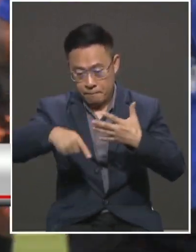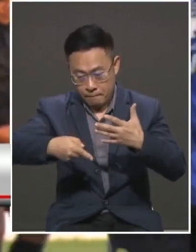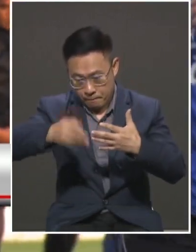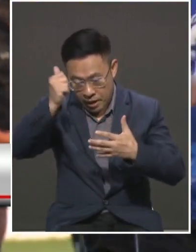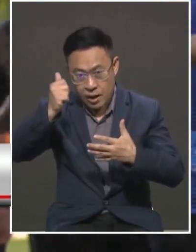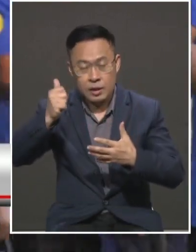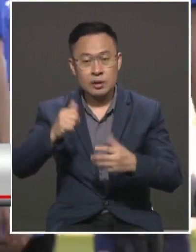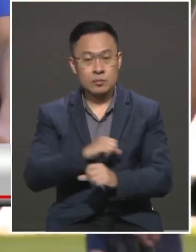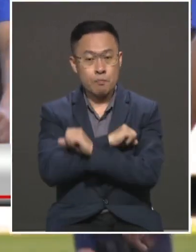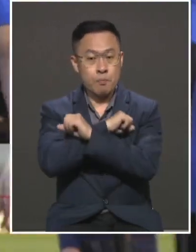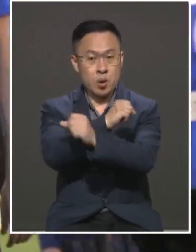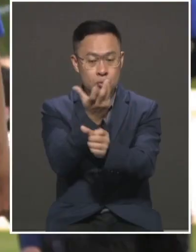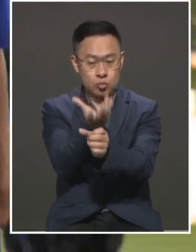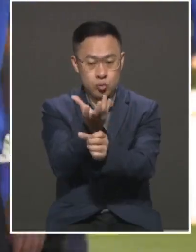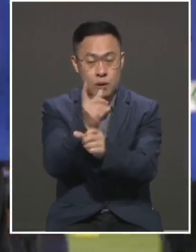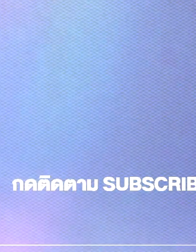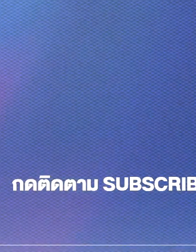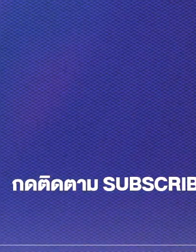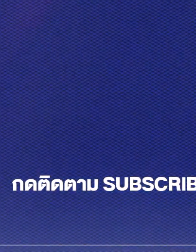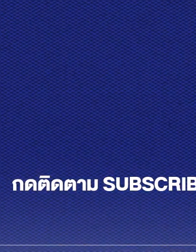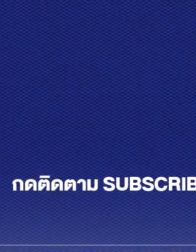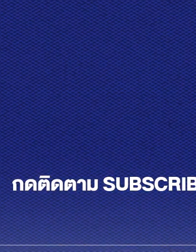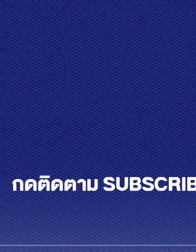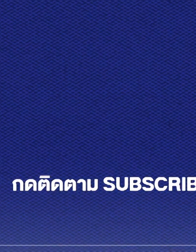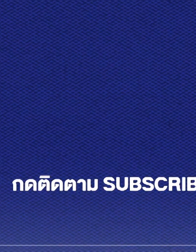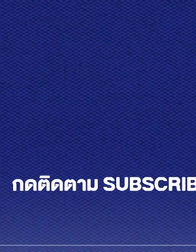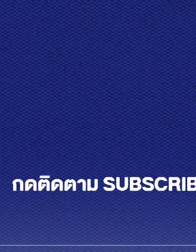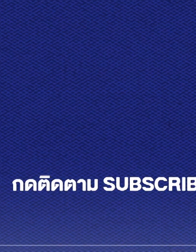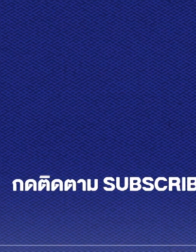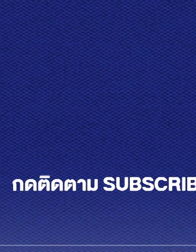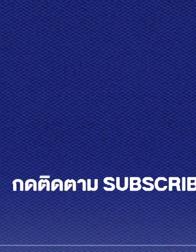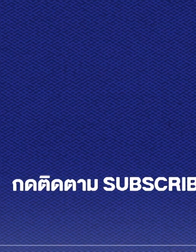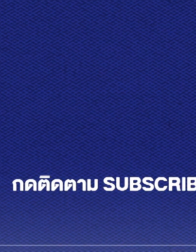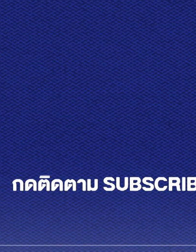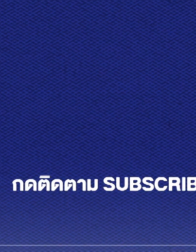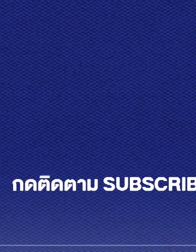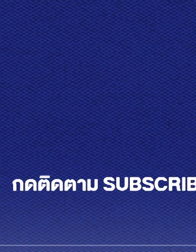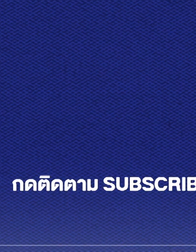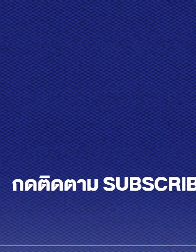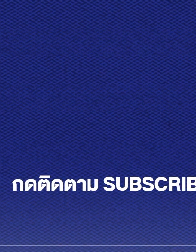จะป้องกันแชมป์ในรายการนี้ได้ด้วยนะคะ